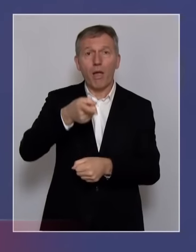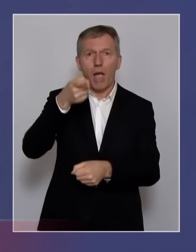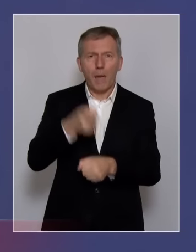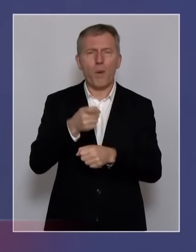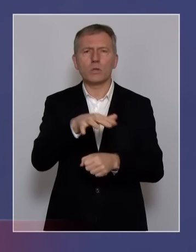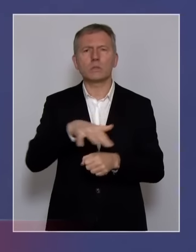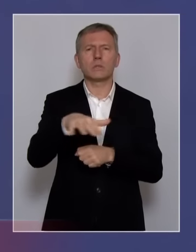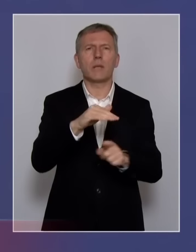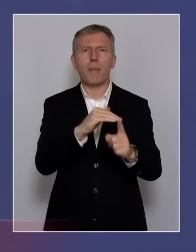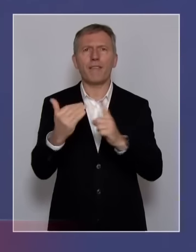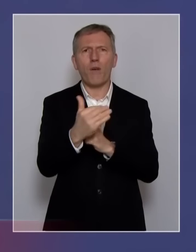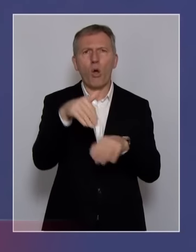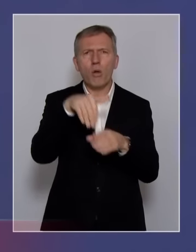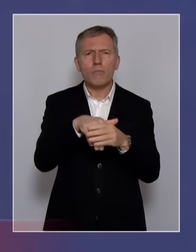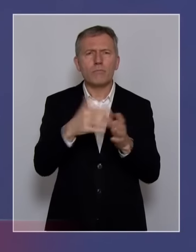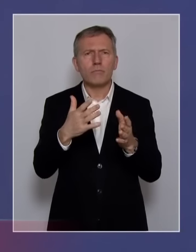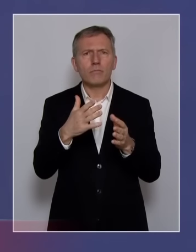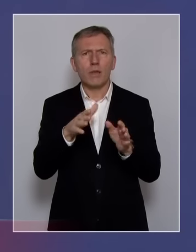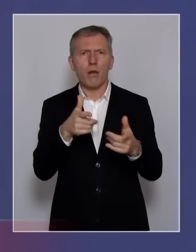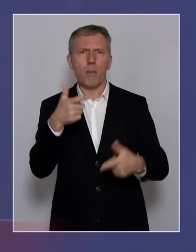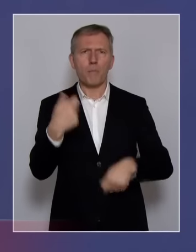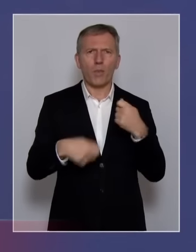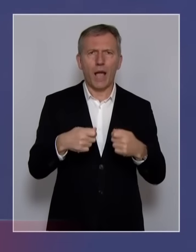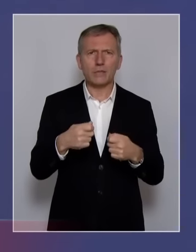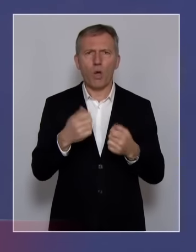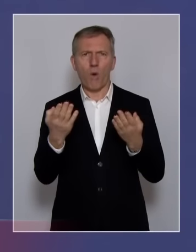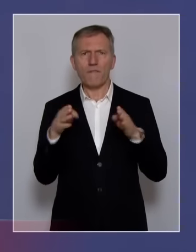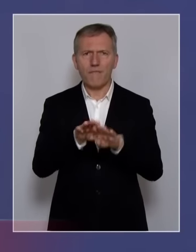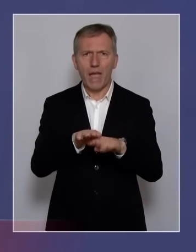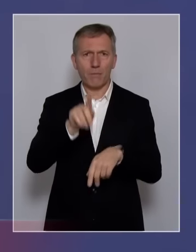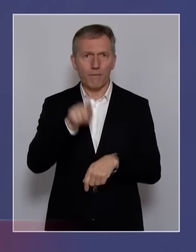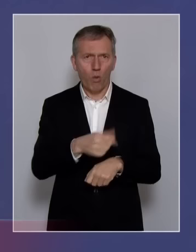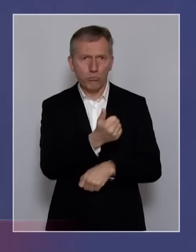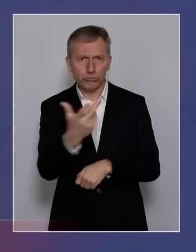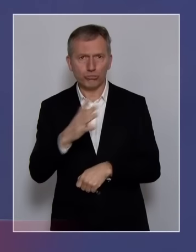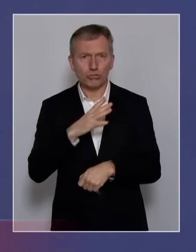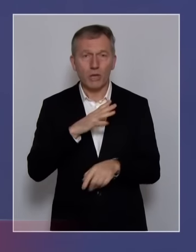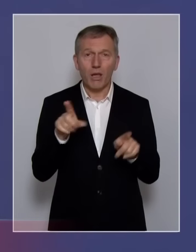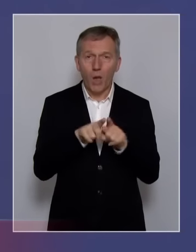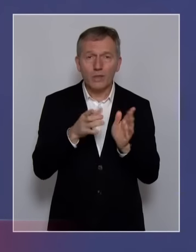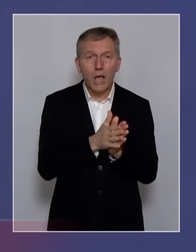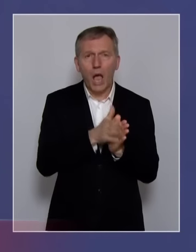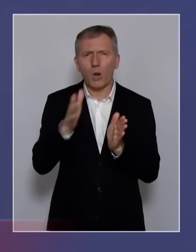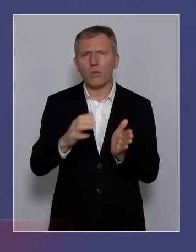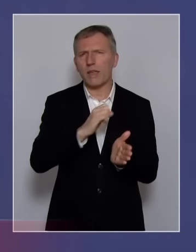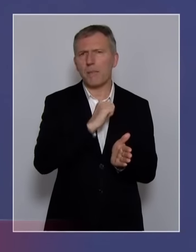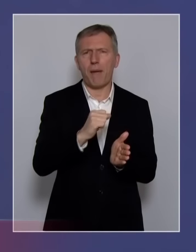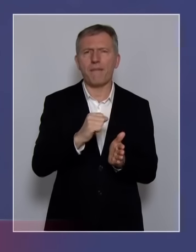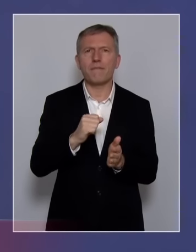aux plateformes la modération la fermeture de certains sites et nous devons ensuite beaucoup plus ardemment